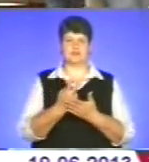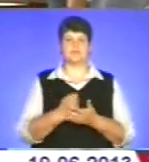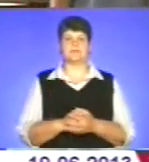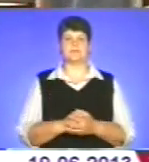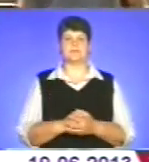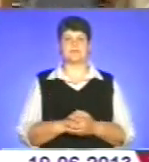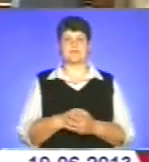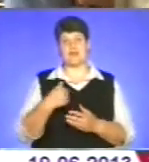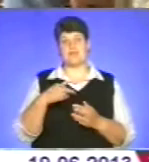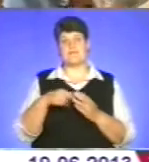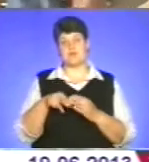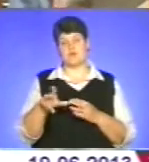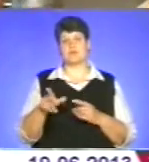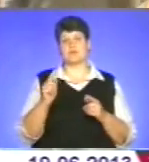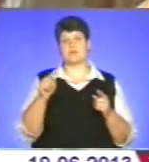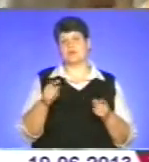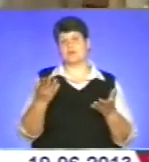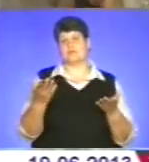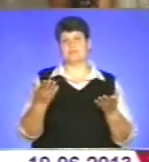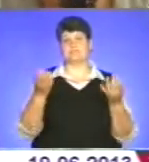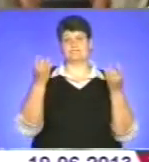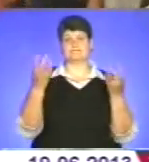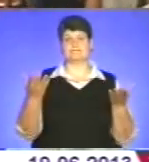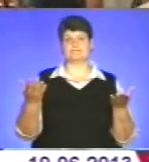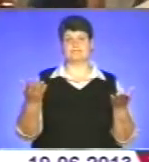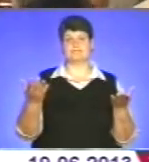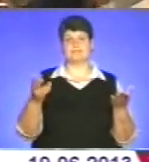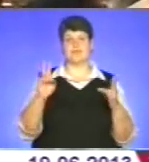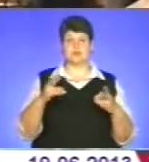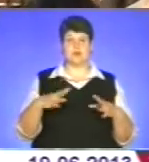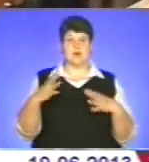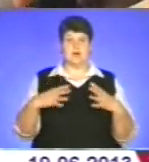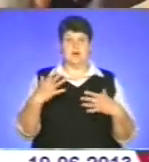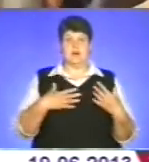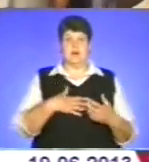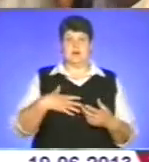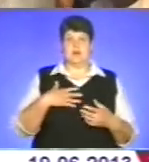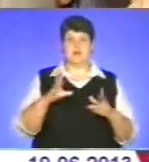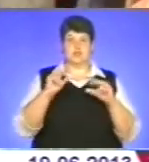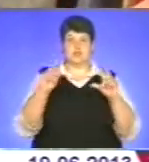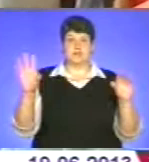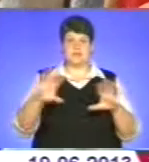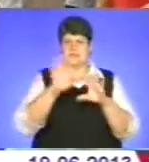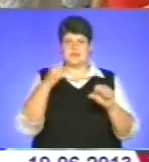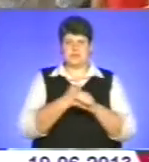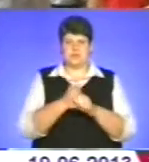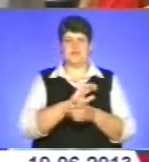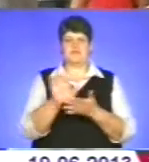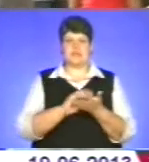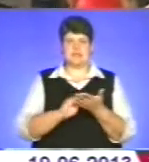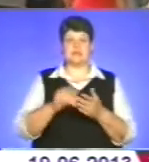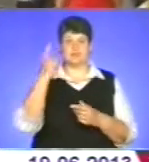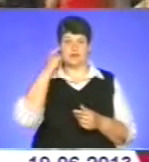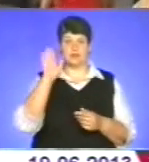А виходять вони, звичайно ж, хто такий весь на емоціях, щасливий, бо все зробив, він так думає.